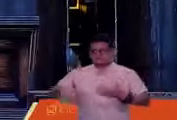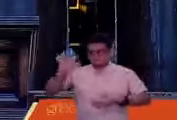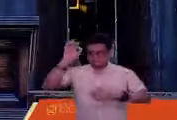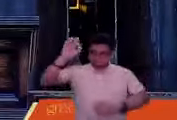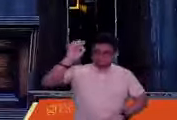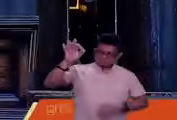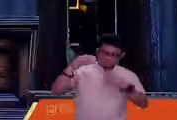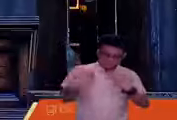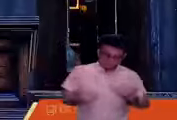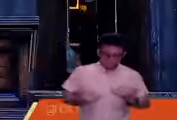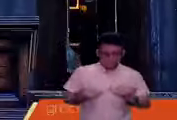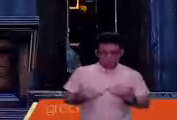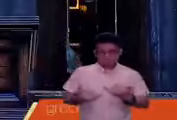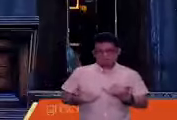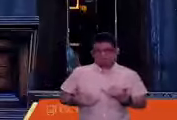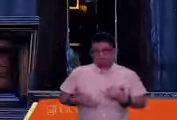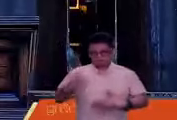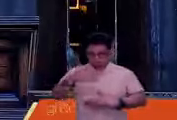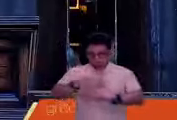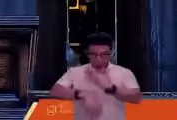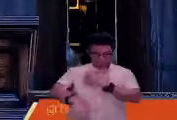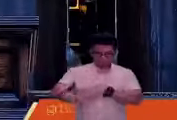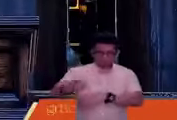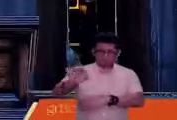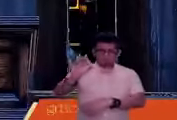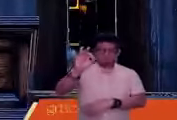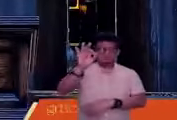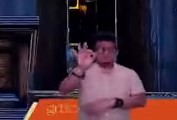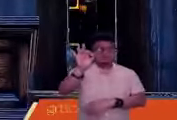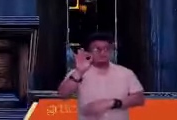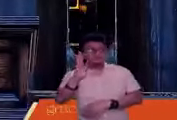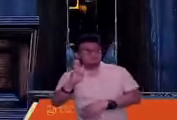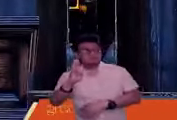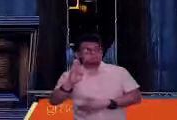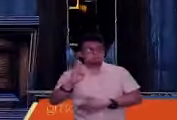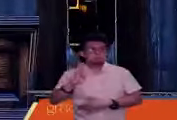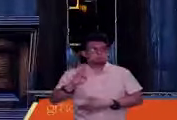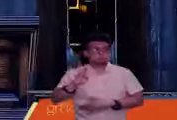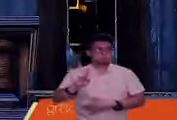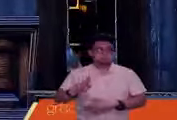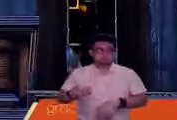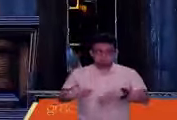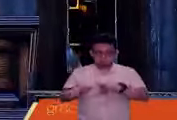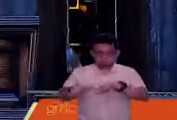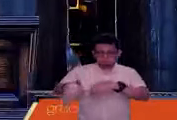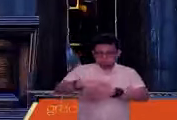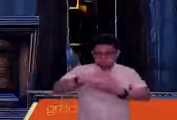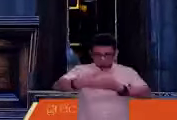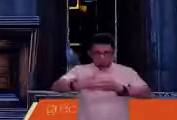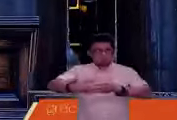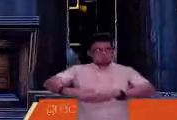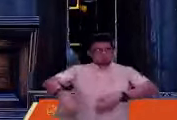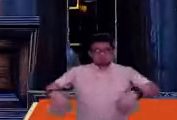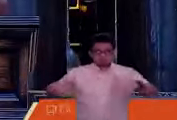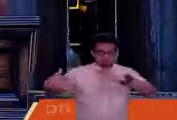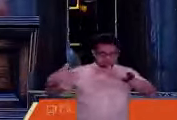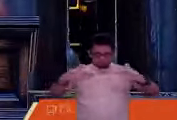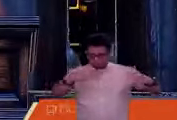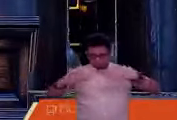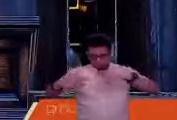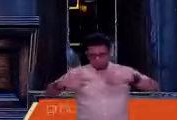mga pastors karon diha sa Facebook o uban pa nga mga social media nag-away-away.